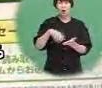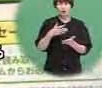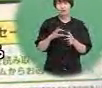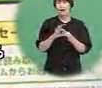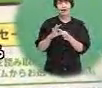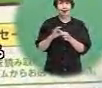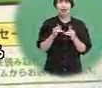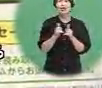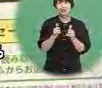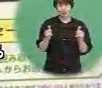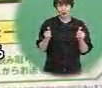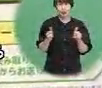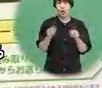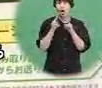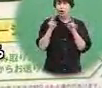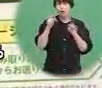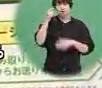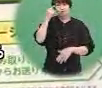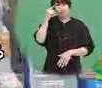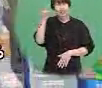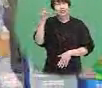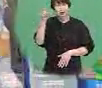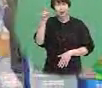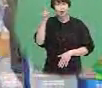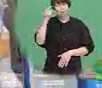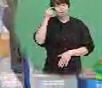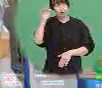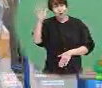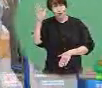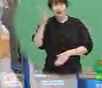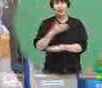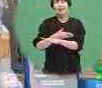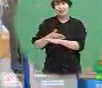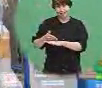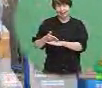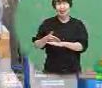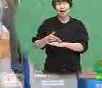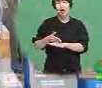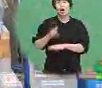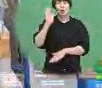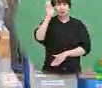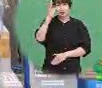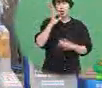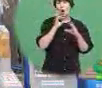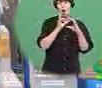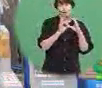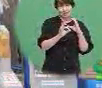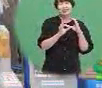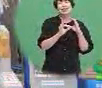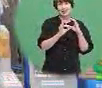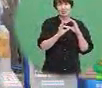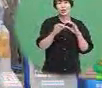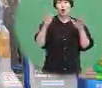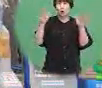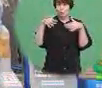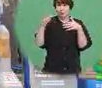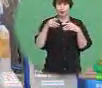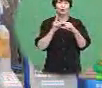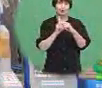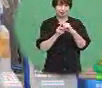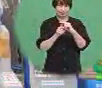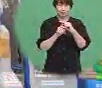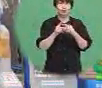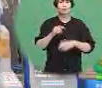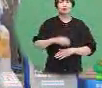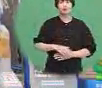郡山ゆかりの人から学になのーと未来へのメッセージを募集しています